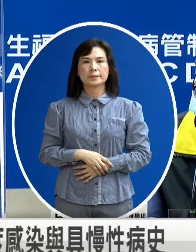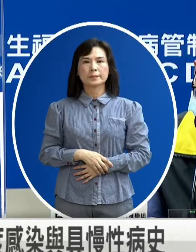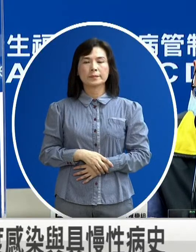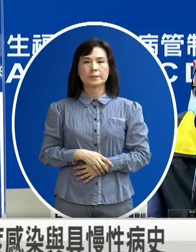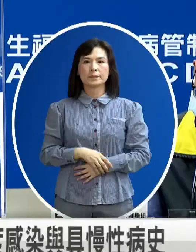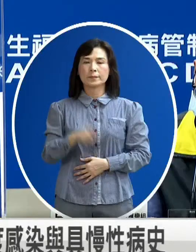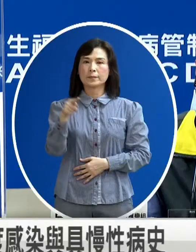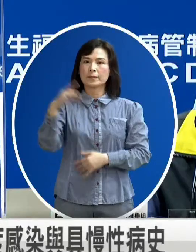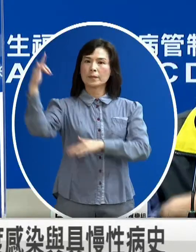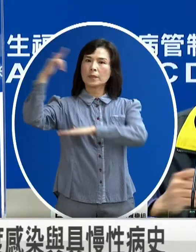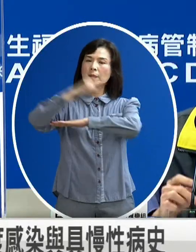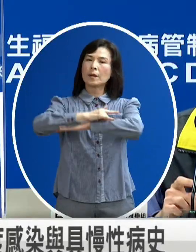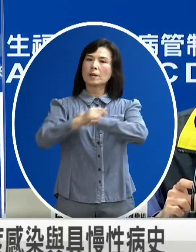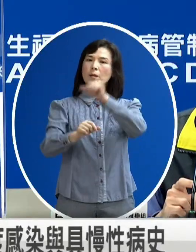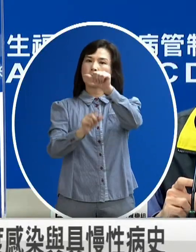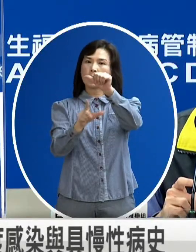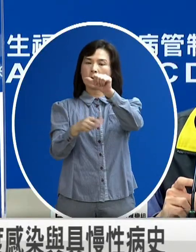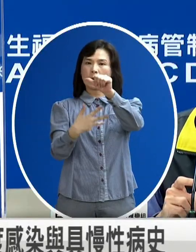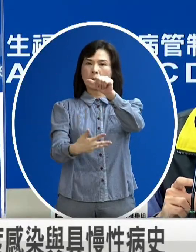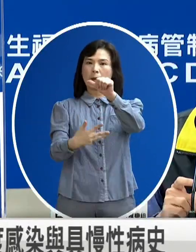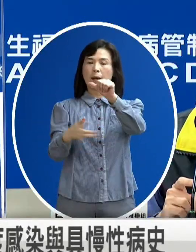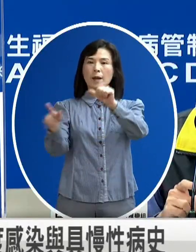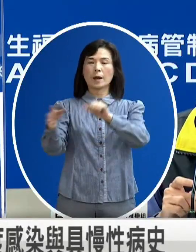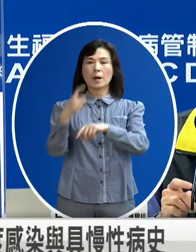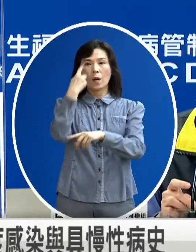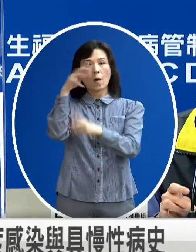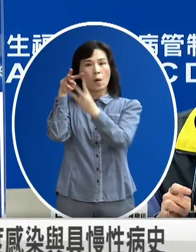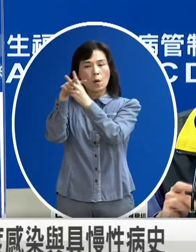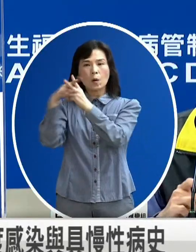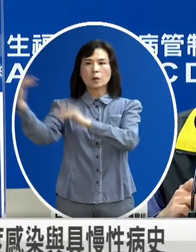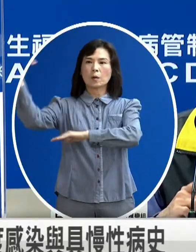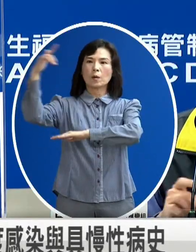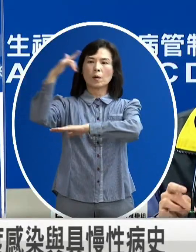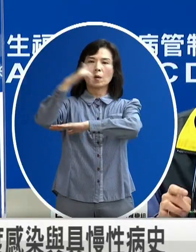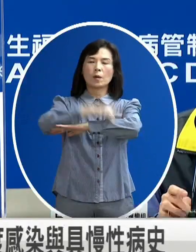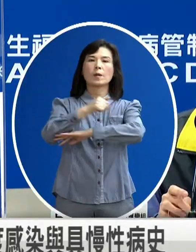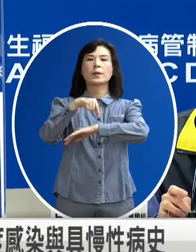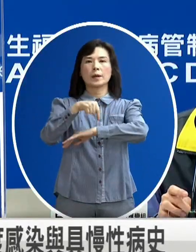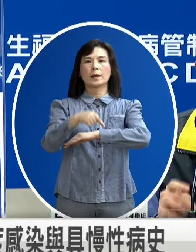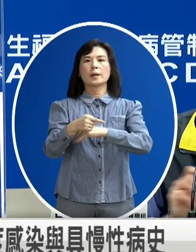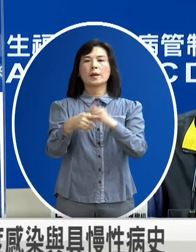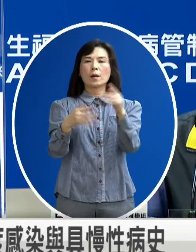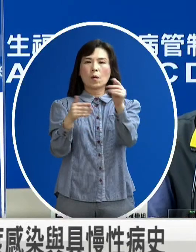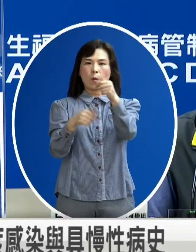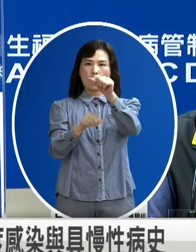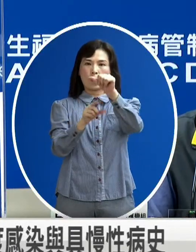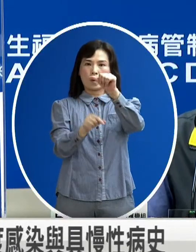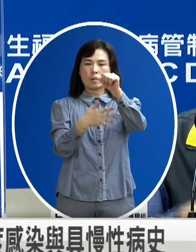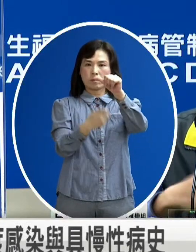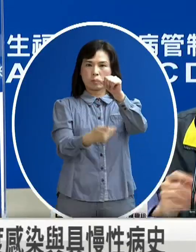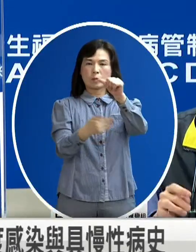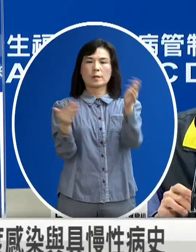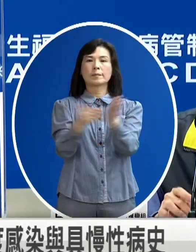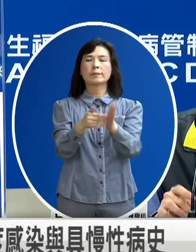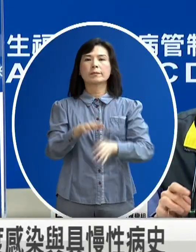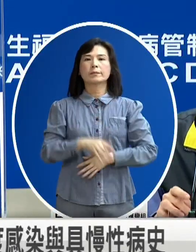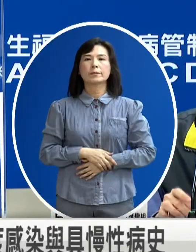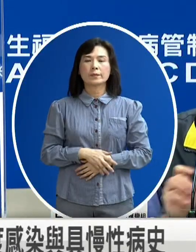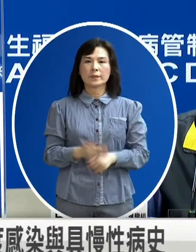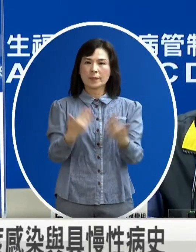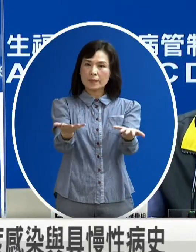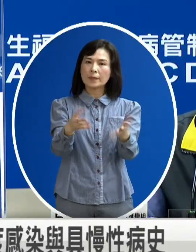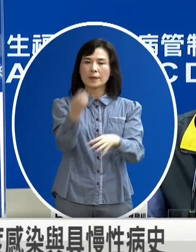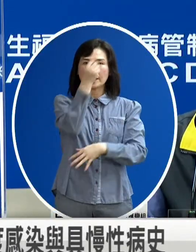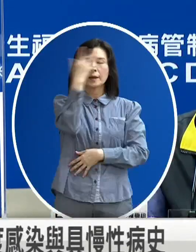那航班是5月8号从欧洲起飞，5月9号可以到。那基本上可以供青少